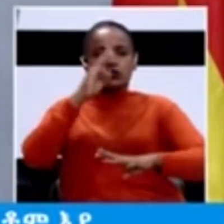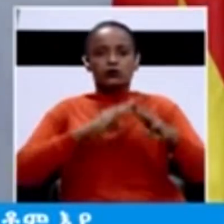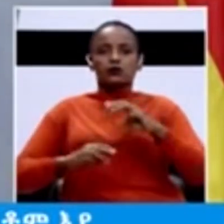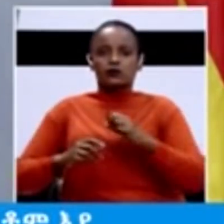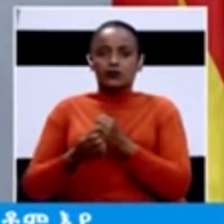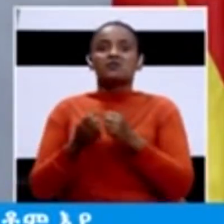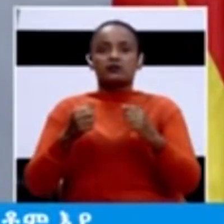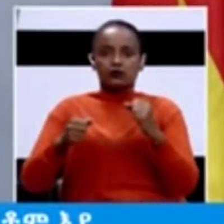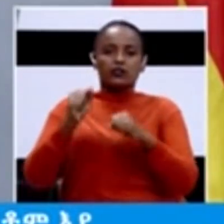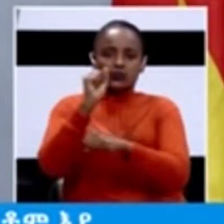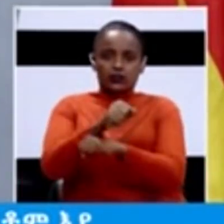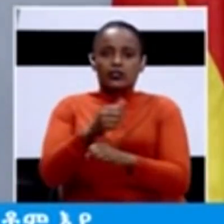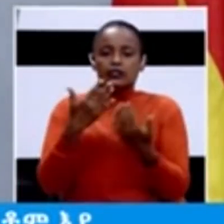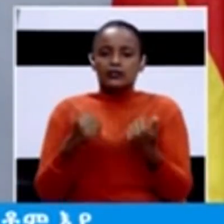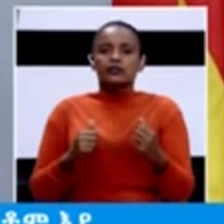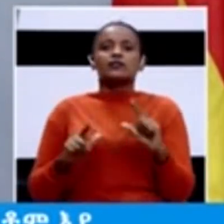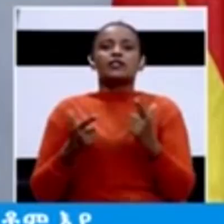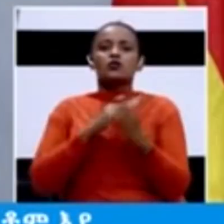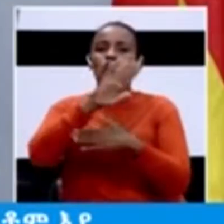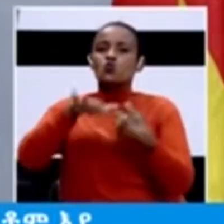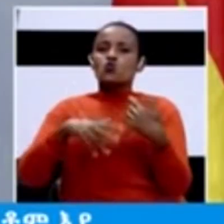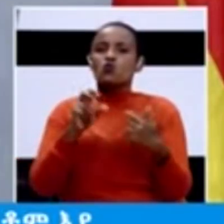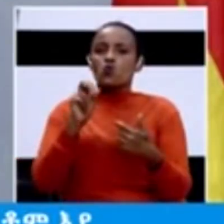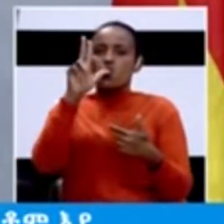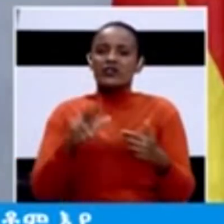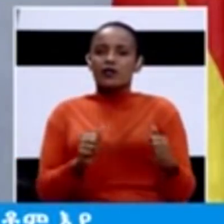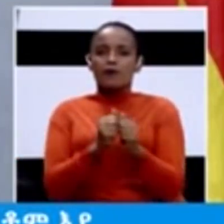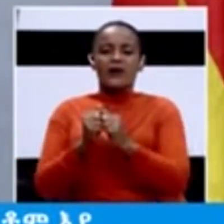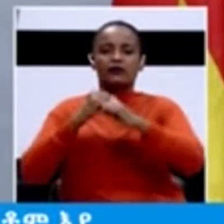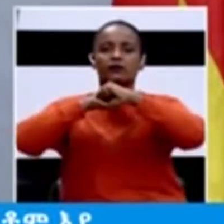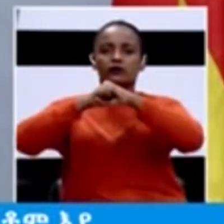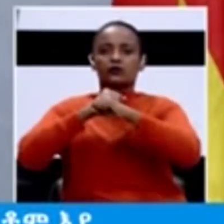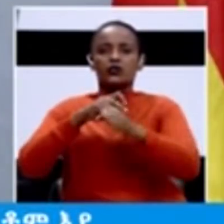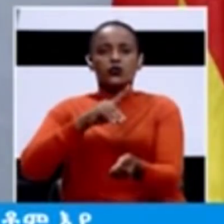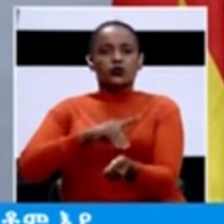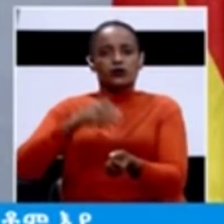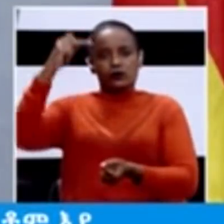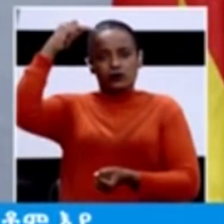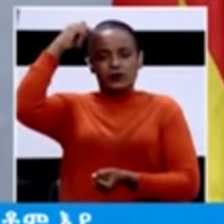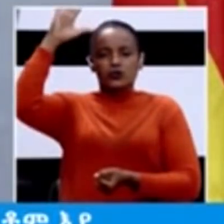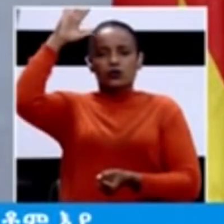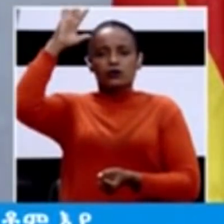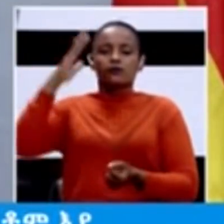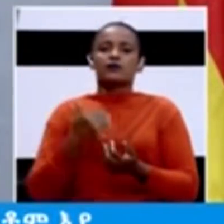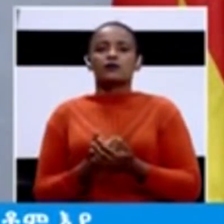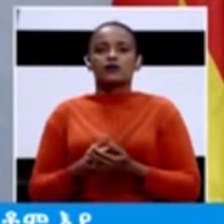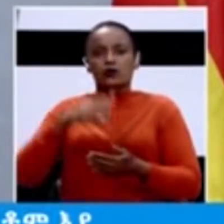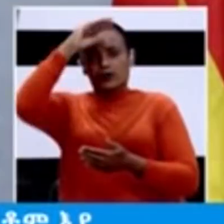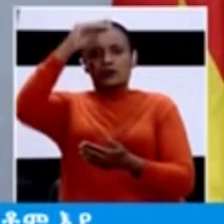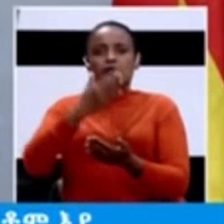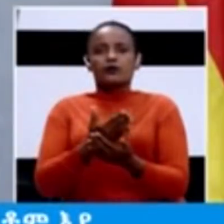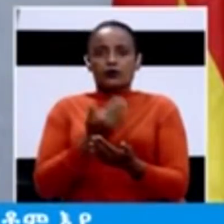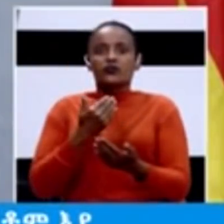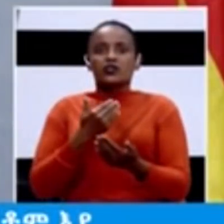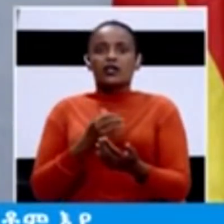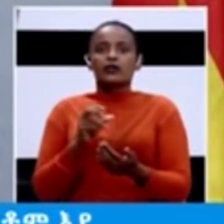ተፃዊርና ሕዚ እውን ነቲ ዝገጥመና ኩሉ ወራር ብሓድነት ክንምክቶ ኢና ኢሎም ዶክተር ደብረፅዮን ገብረ ሚካኤል። ሰብሃብቲ ተጋሩን ይህደን እዮም ዘለዉ